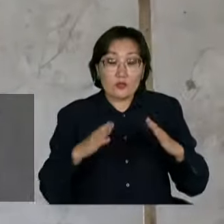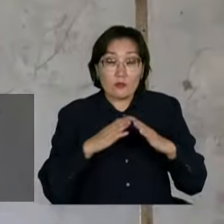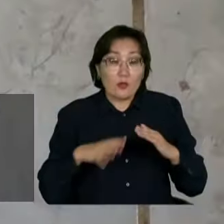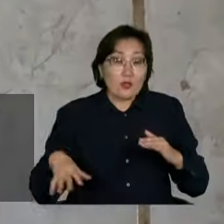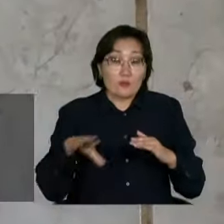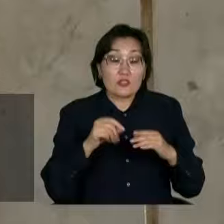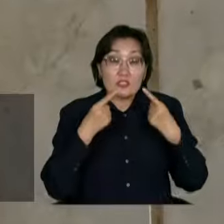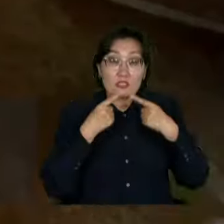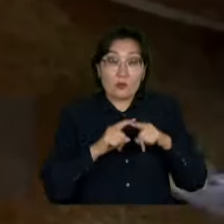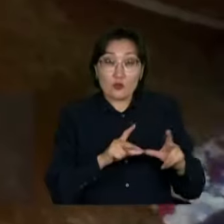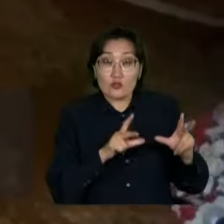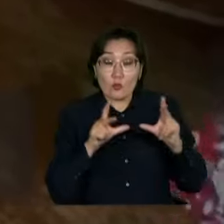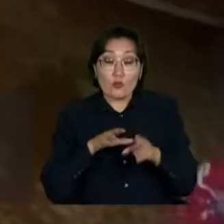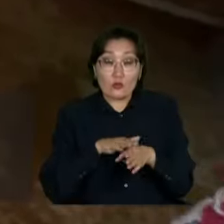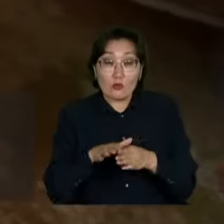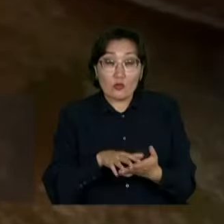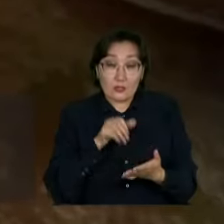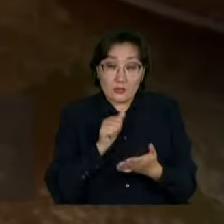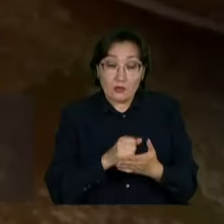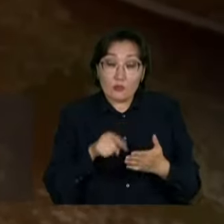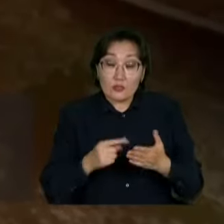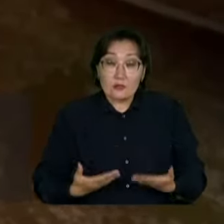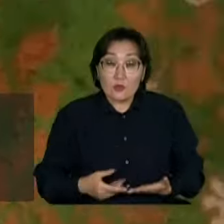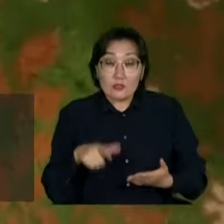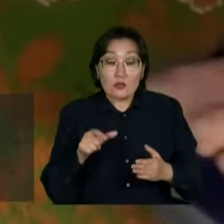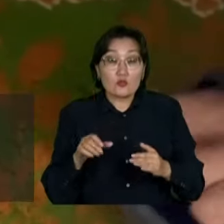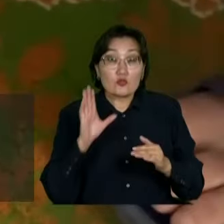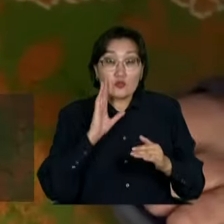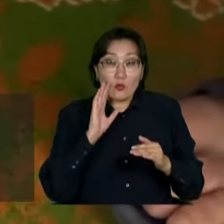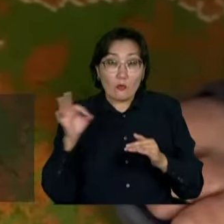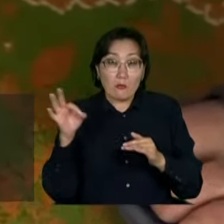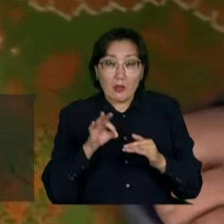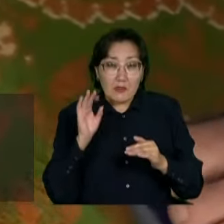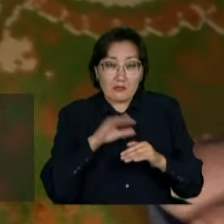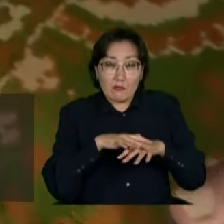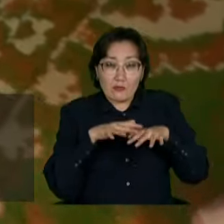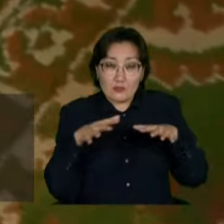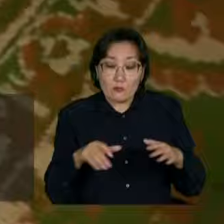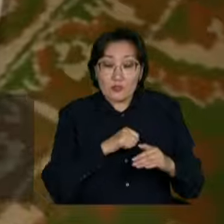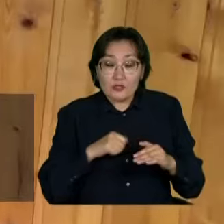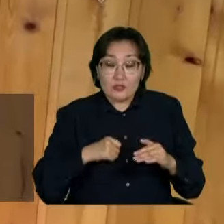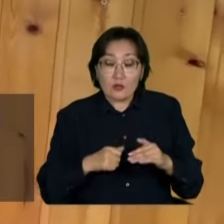бар техника мен жиһаз түгелдей бөлініпті. Қала тұрғыны су әп сәтте үйлерді басып қалды. Біздің